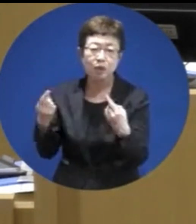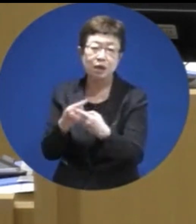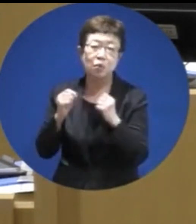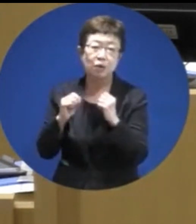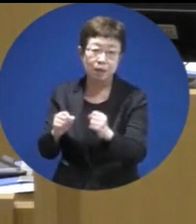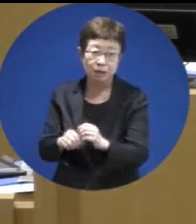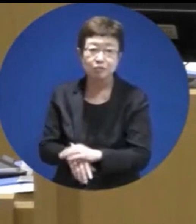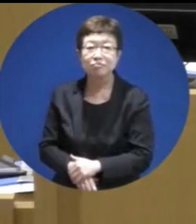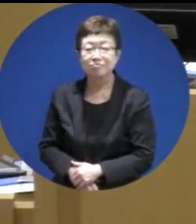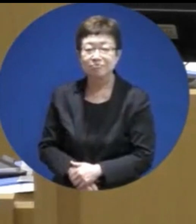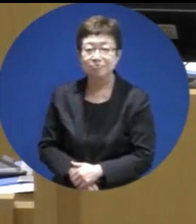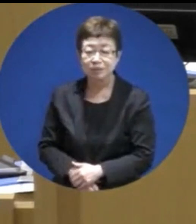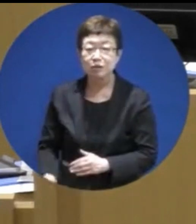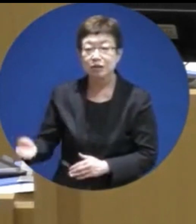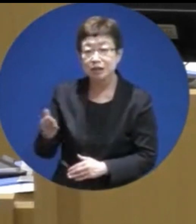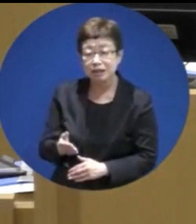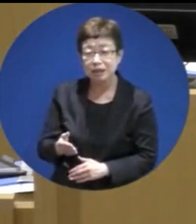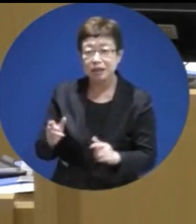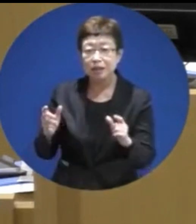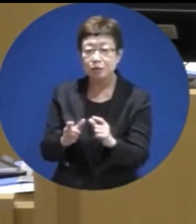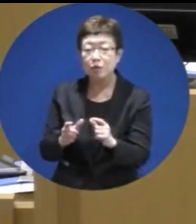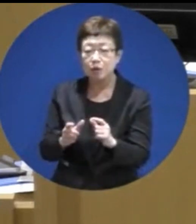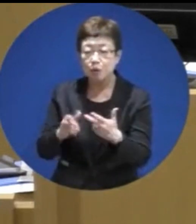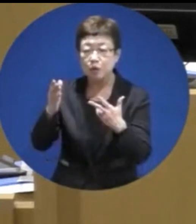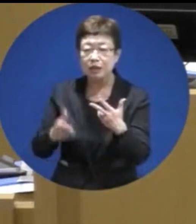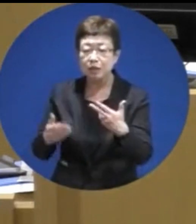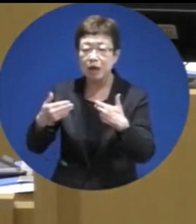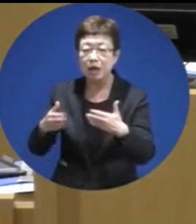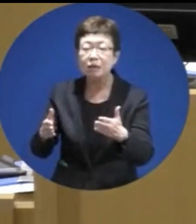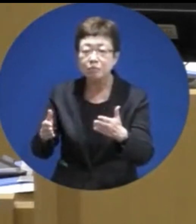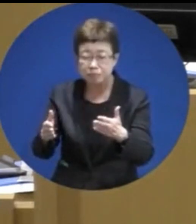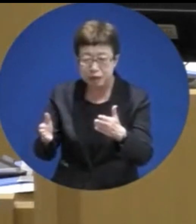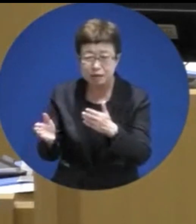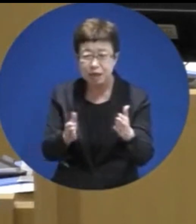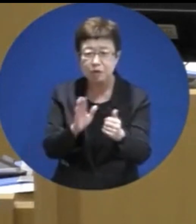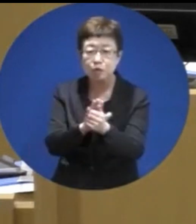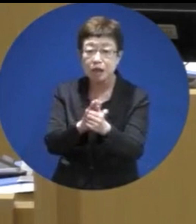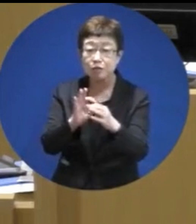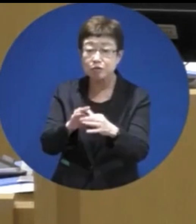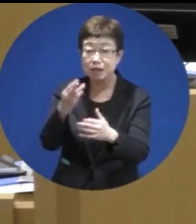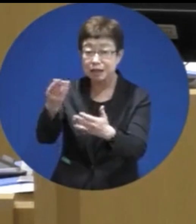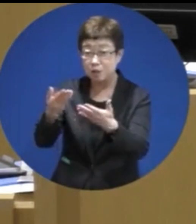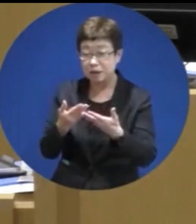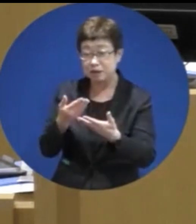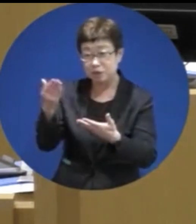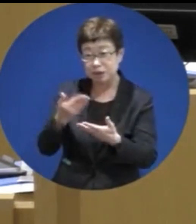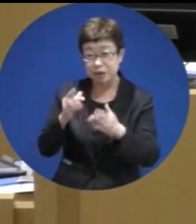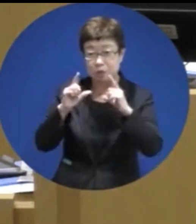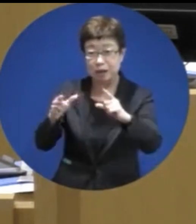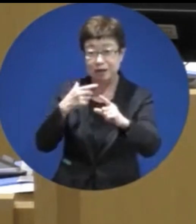ります。次に、小規模施設に対するバリアフリー化整備助成制度について3点のお尋ねに一括してお答え